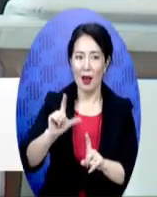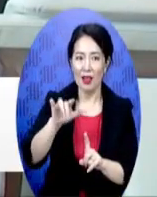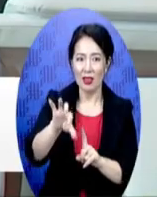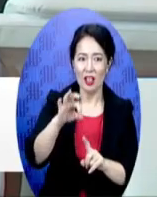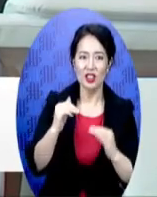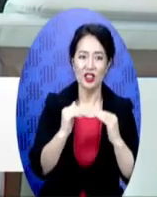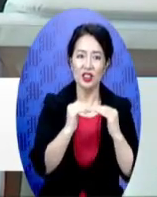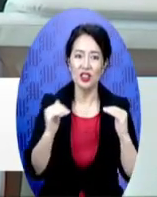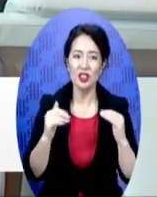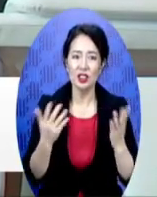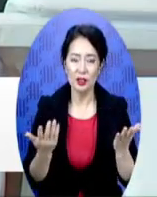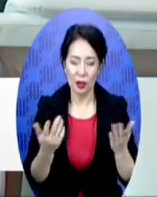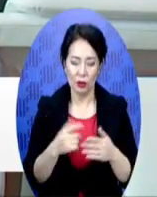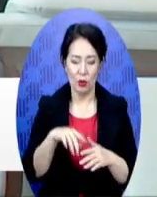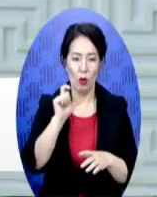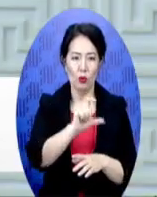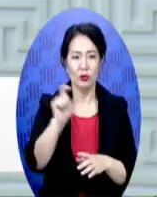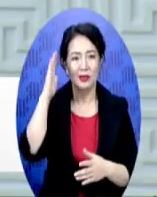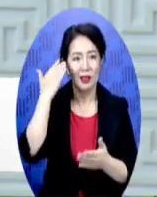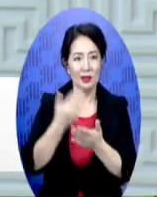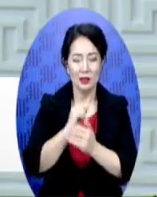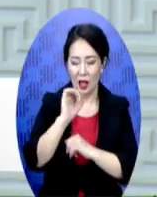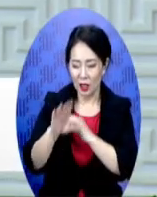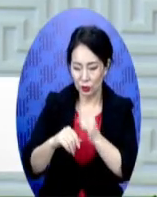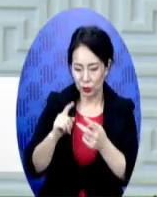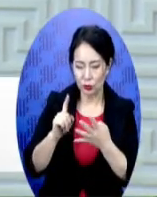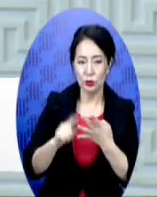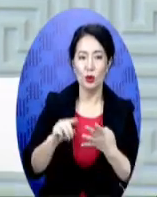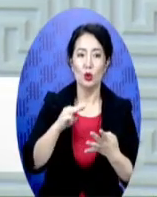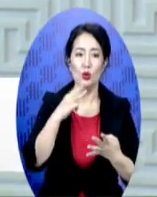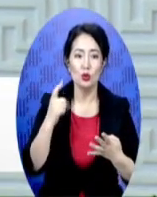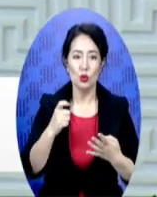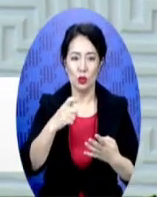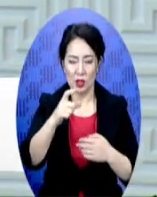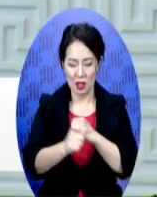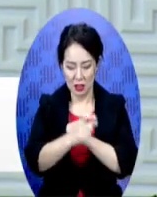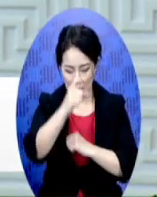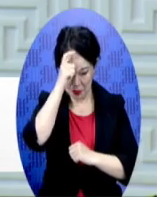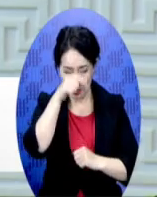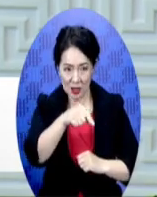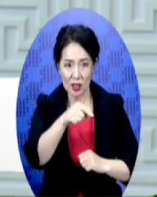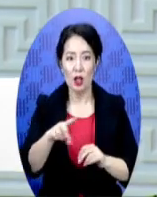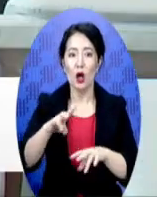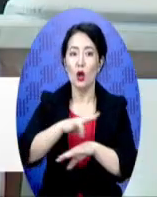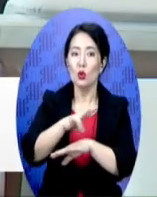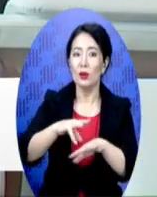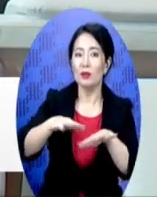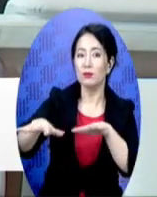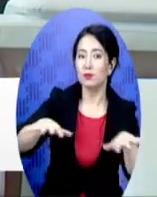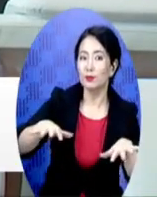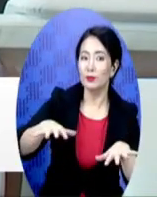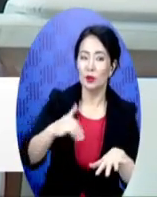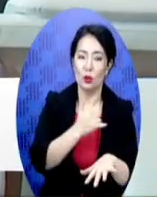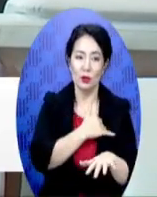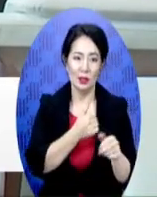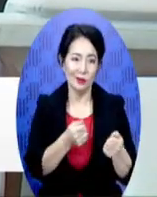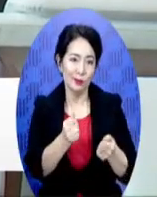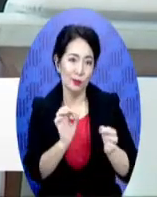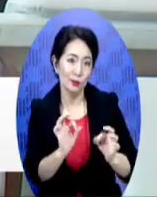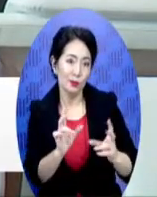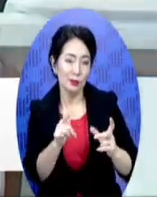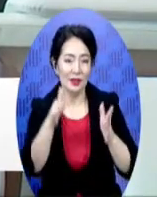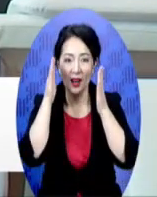нийтийн санал асуулга, улс төрийн нам шүүх эрх мэдэл нутгийн удирдлагын харилцааг боловсронгуй болгоход анхаарсан гэсэн тайлбарыг улсын